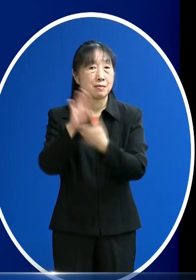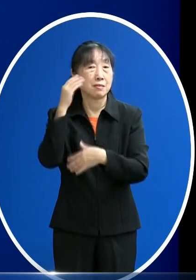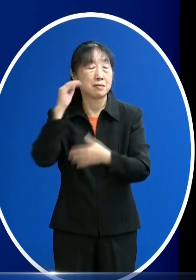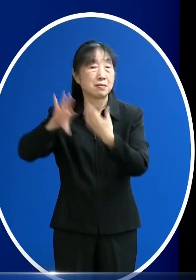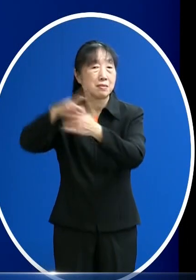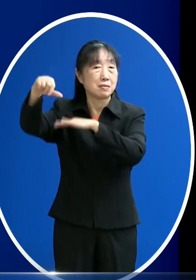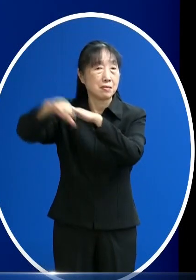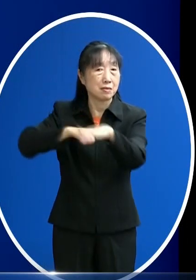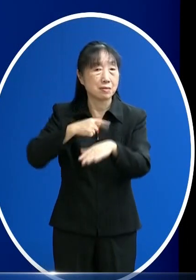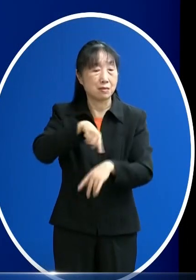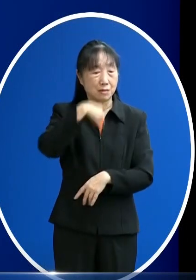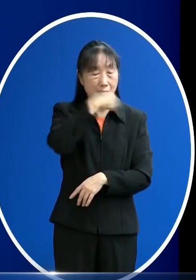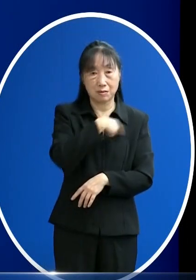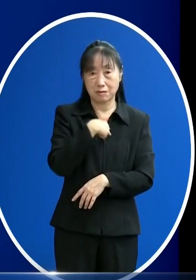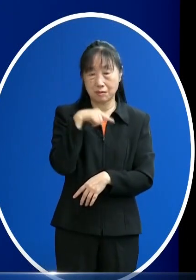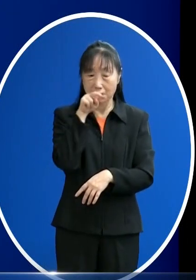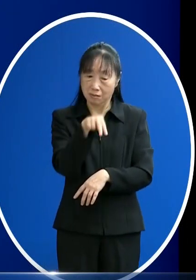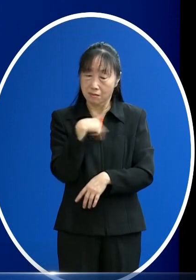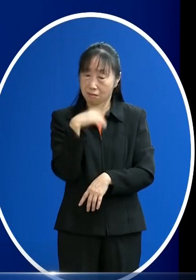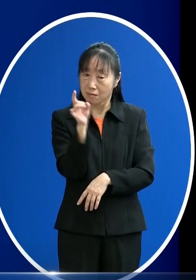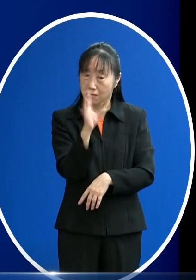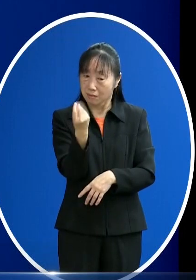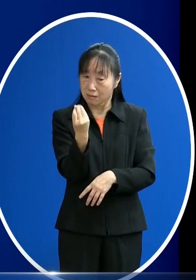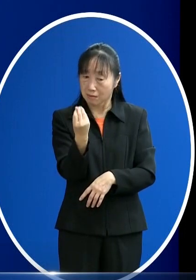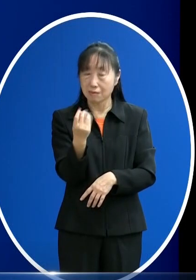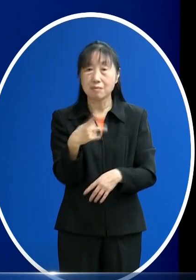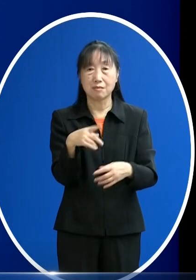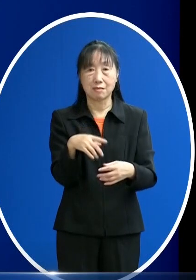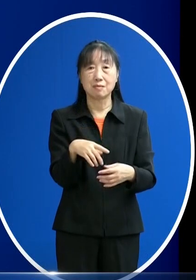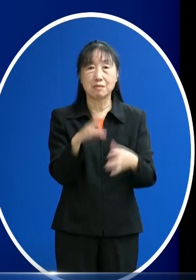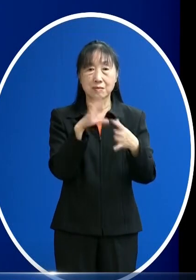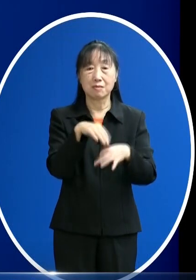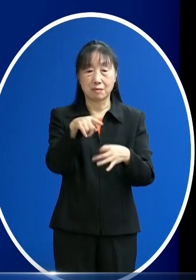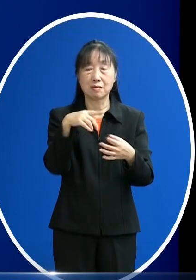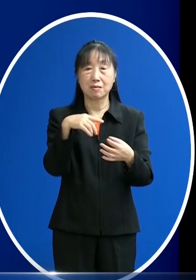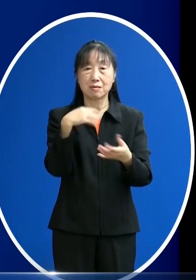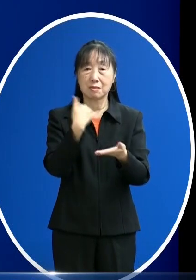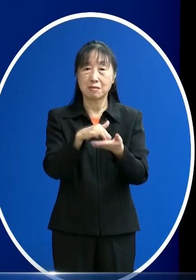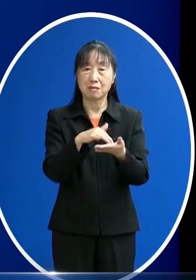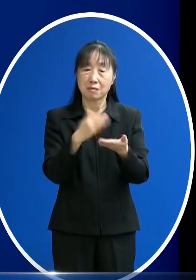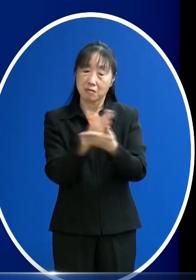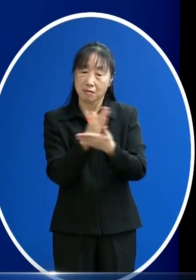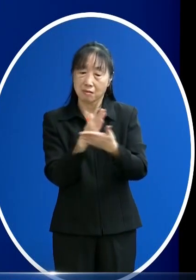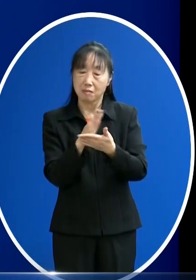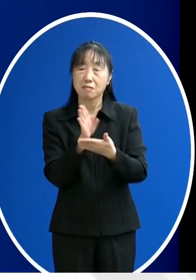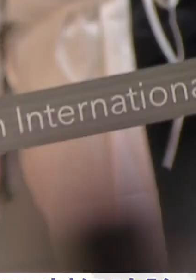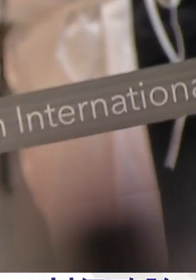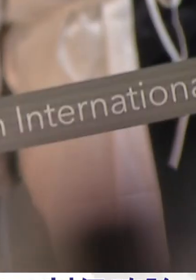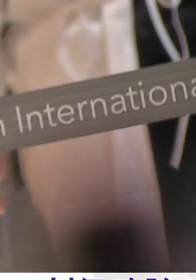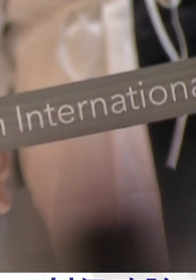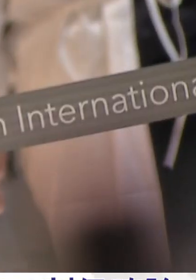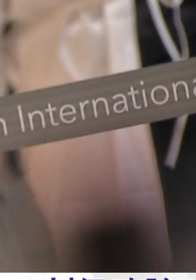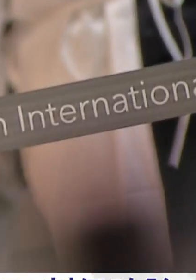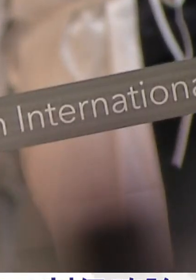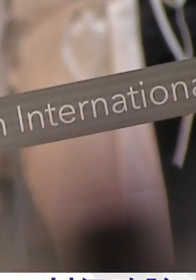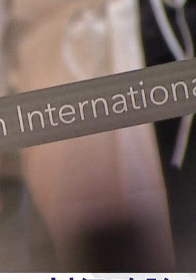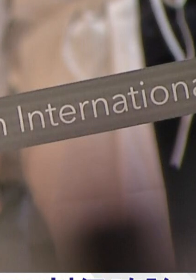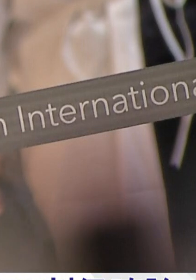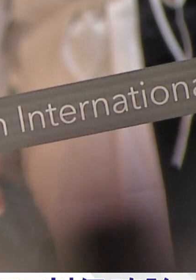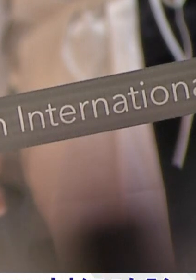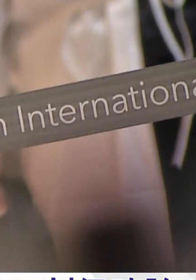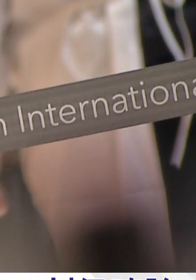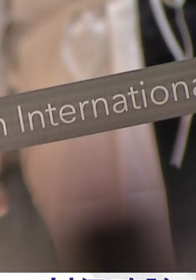或国内没有看到的哈。所以我们初判也是认为说，应该就是属于同一起的这个群聚事件哈。 疫情烧进家庭，